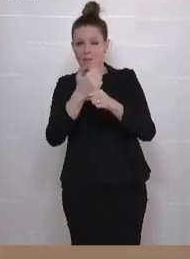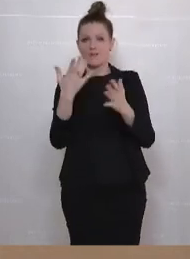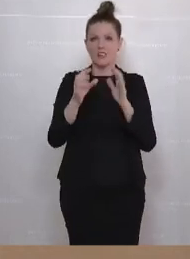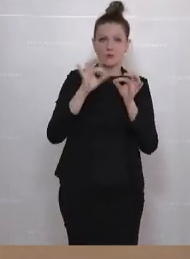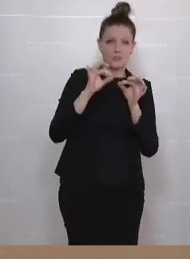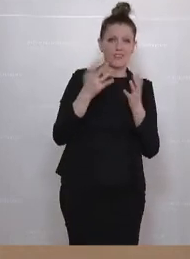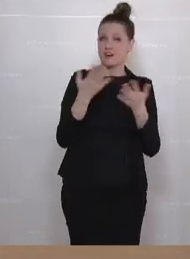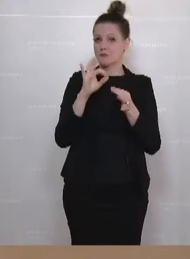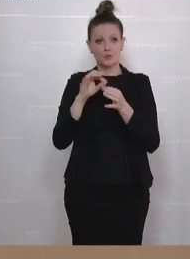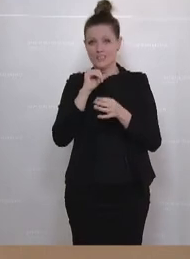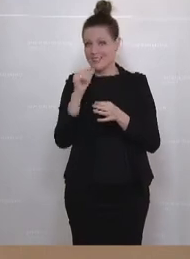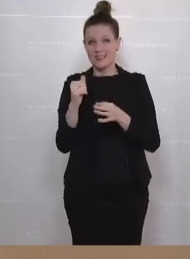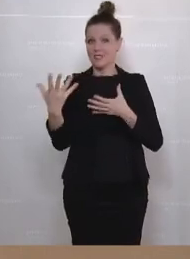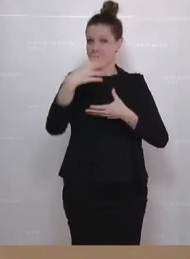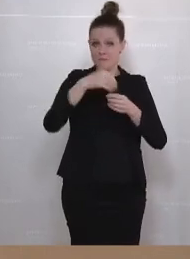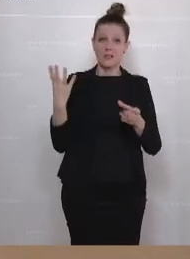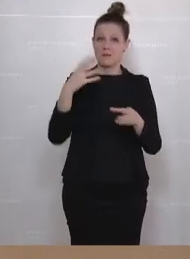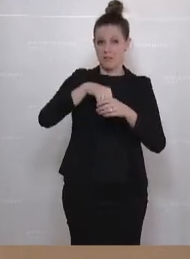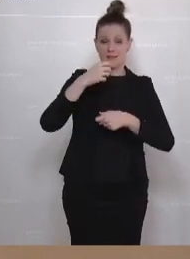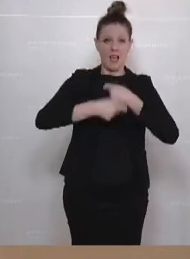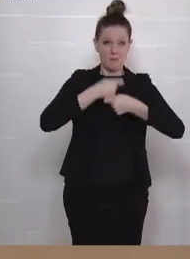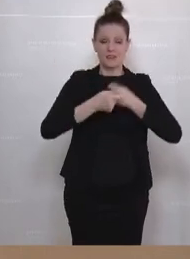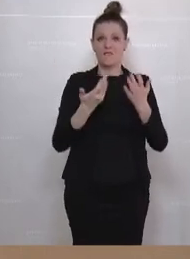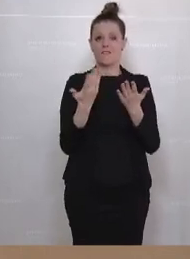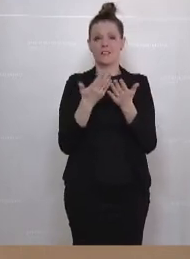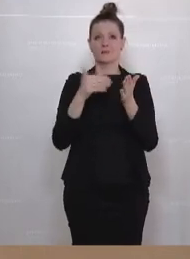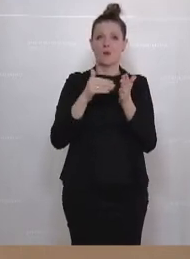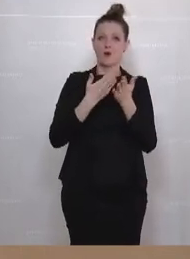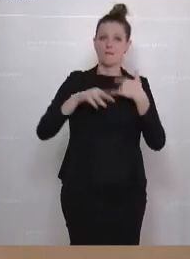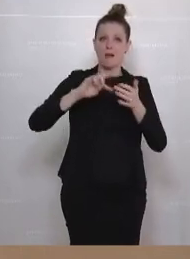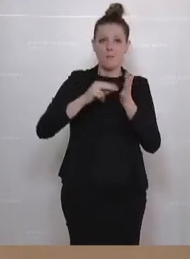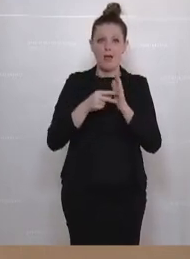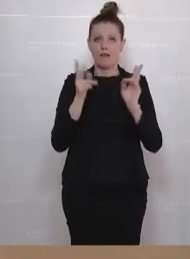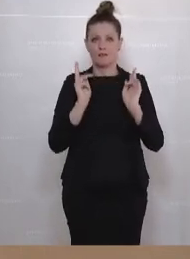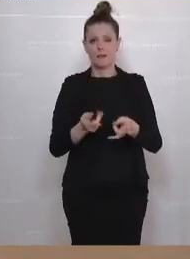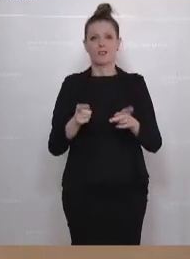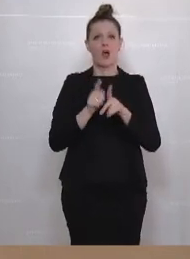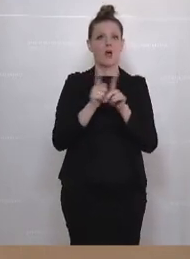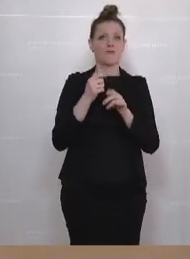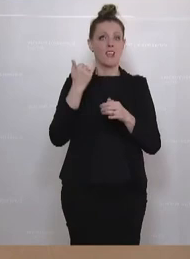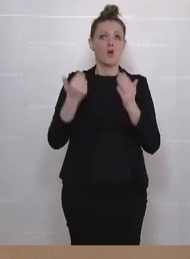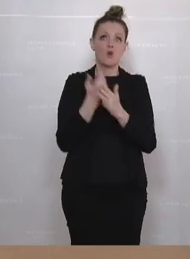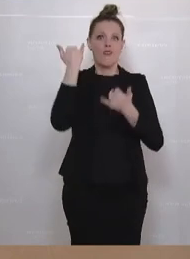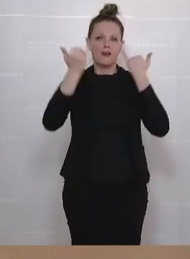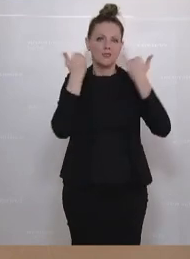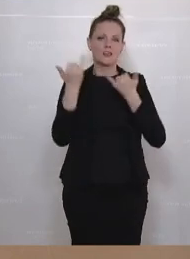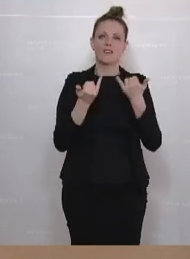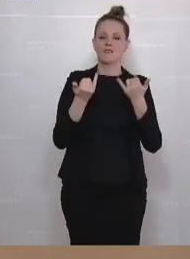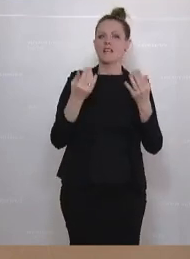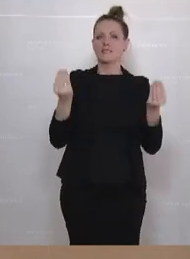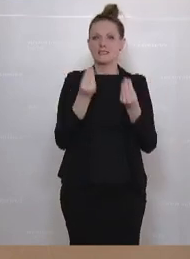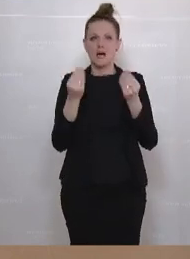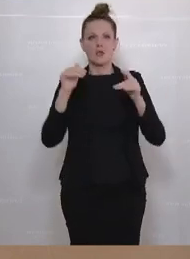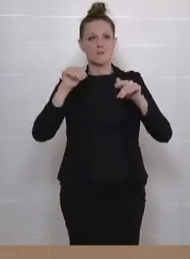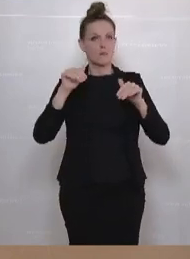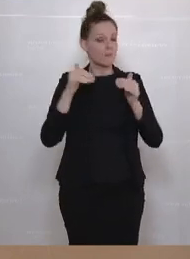Was funktioniert nicht? Wo brauchen wir vielleicht größere Planbarkeit? Welche innovativen Elemente auch der Kohärenz und Verzahnung